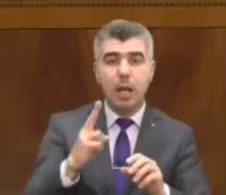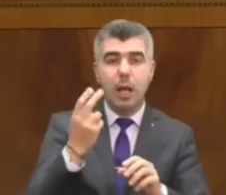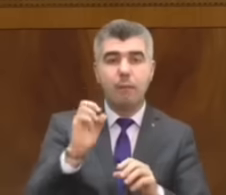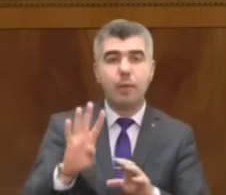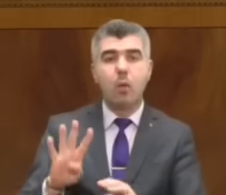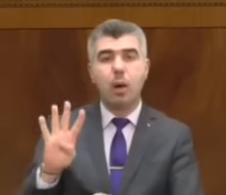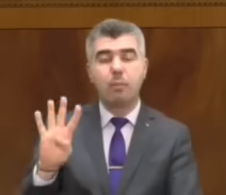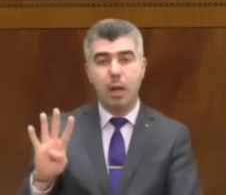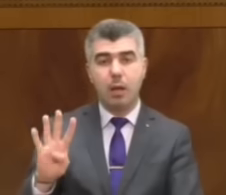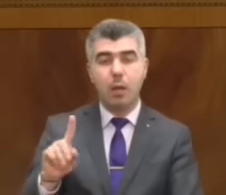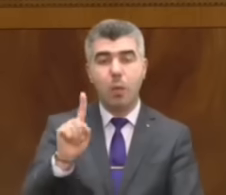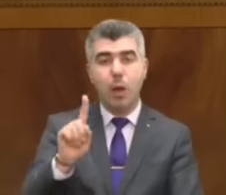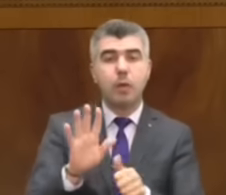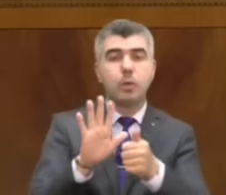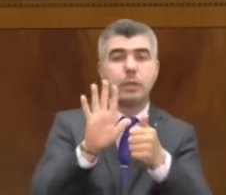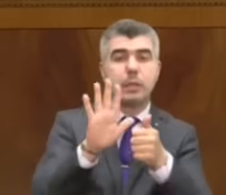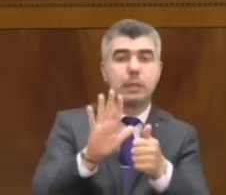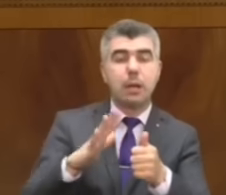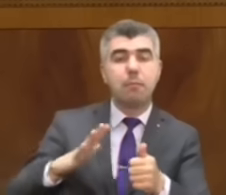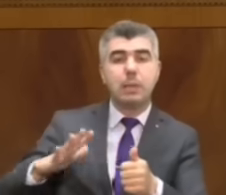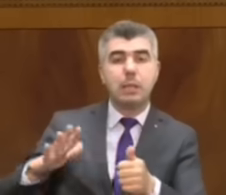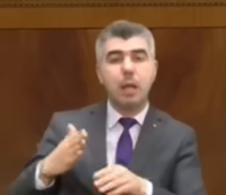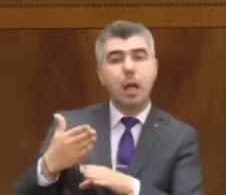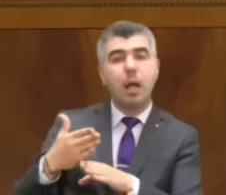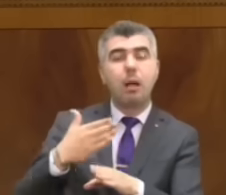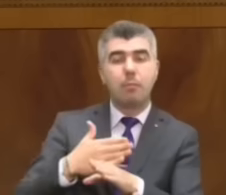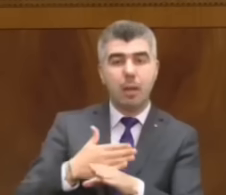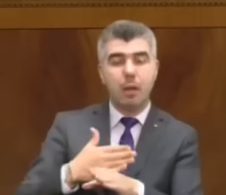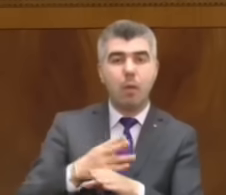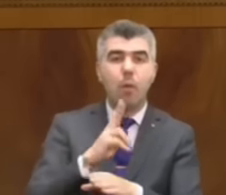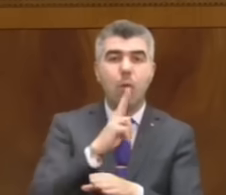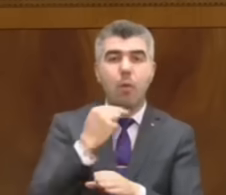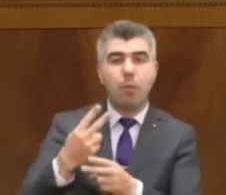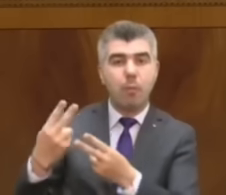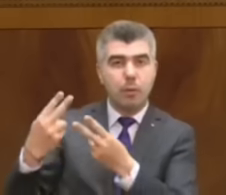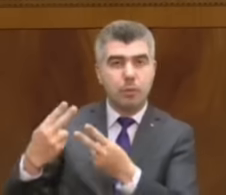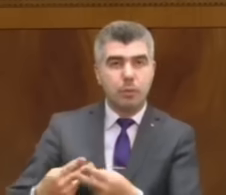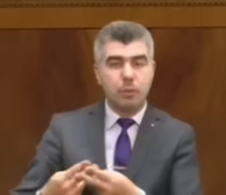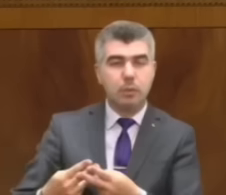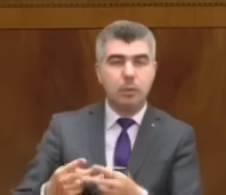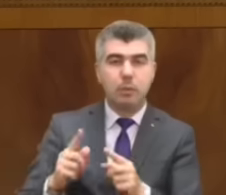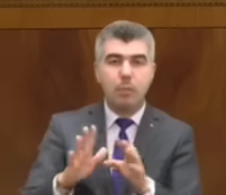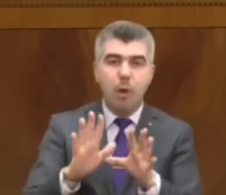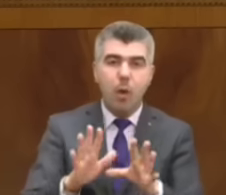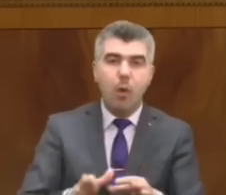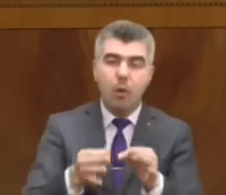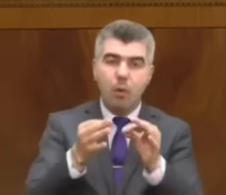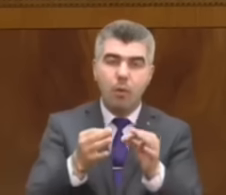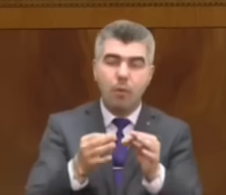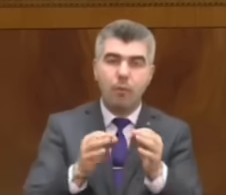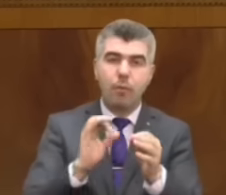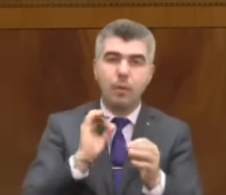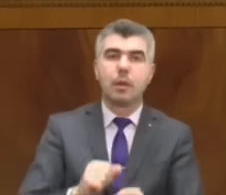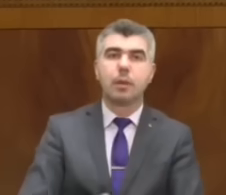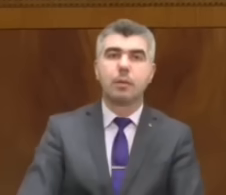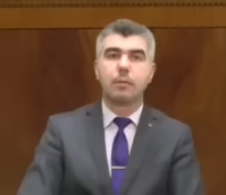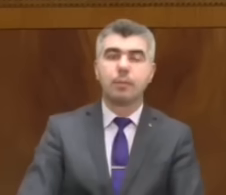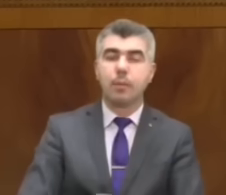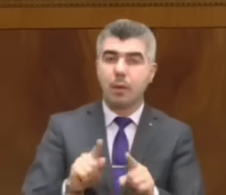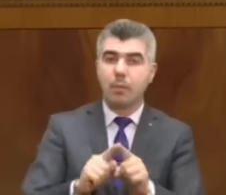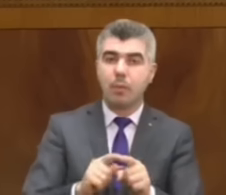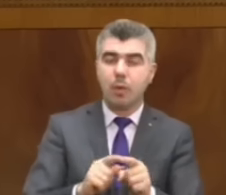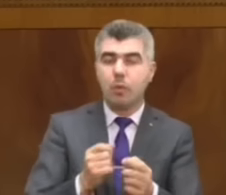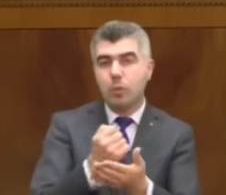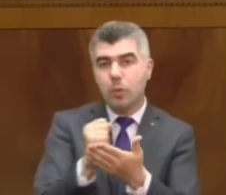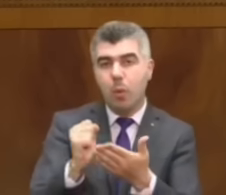61 مدينة تم الإعلان عنها قبل مجيء هذه الحكومة المبجلة. معناتها الحصيلة ديالكم ضمنيا كتعترفوا في القضاء إعلان